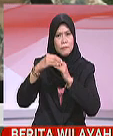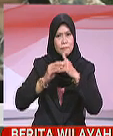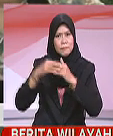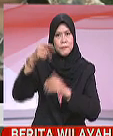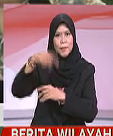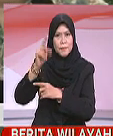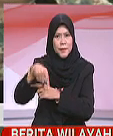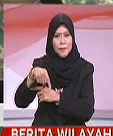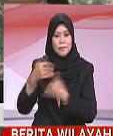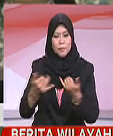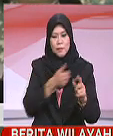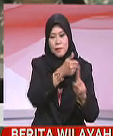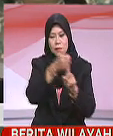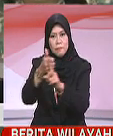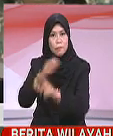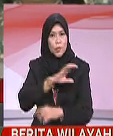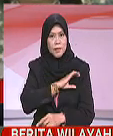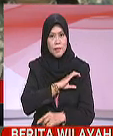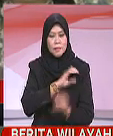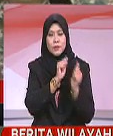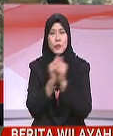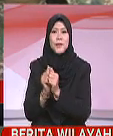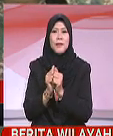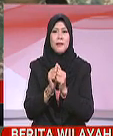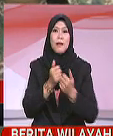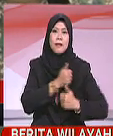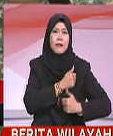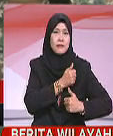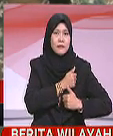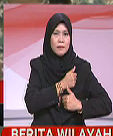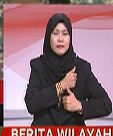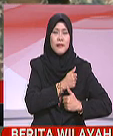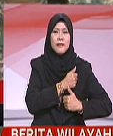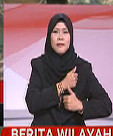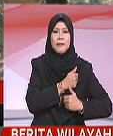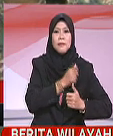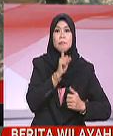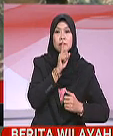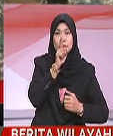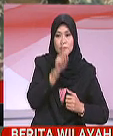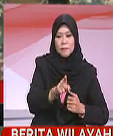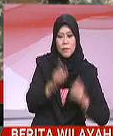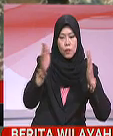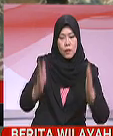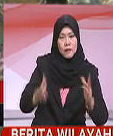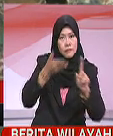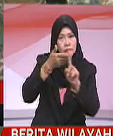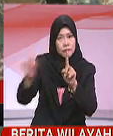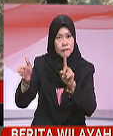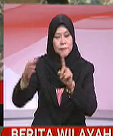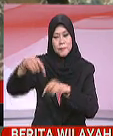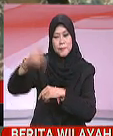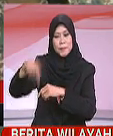gerakkan anggota PDRM bersama-sama dengan ATM untuk memastikan kawasan yang orang yang langgar PKP itu